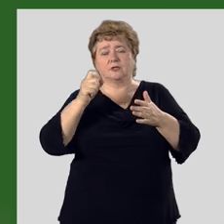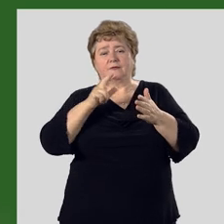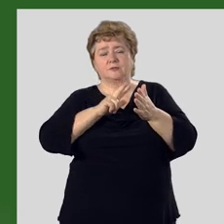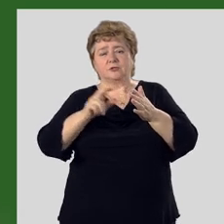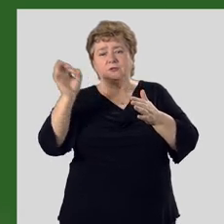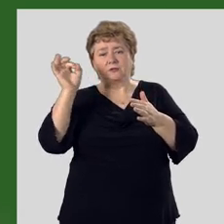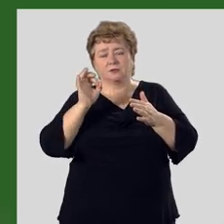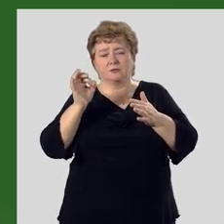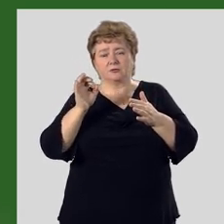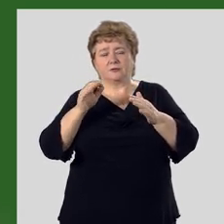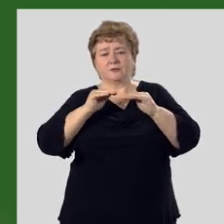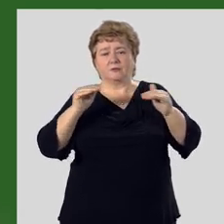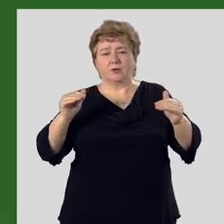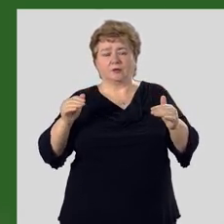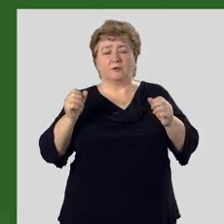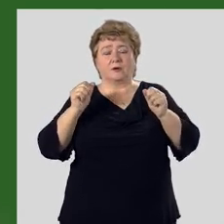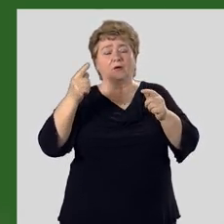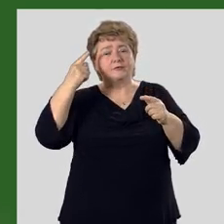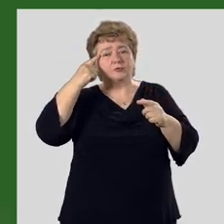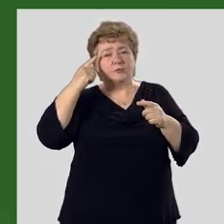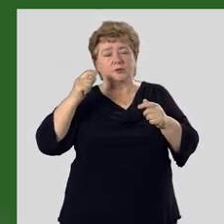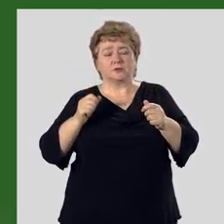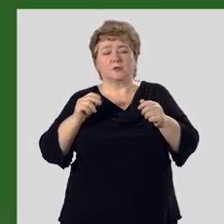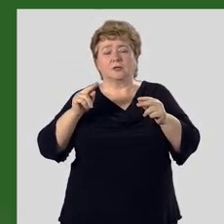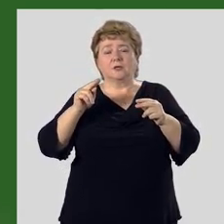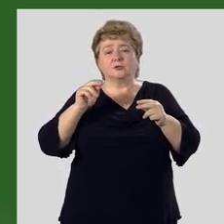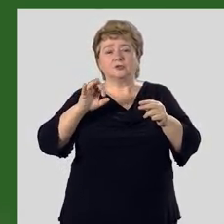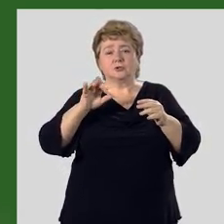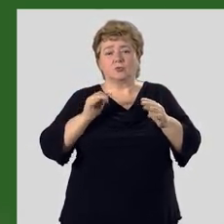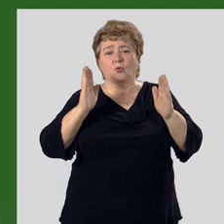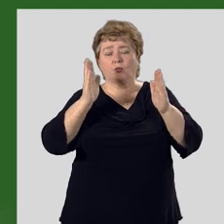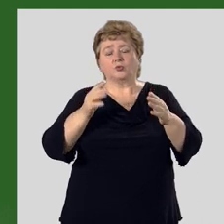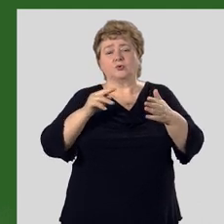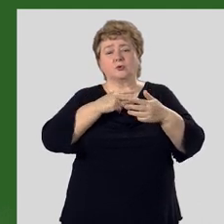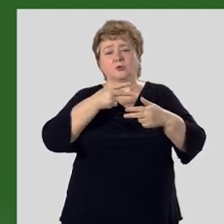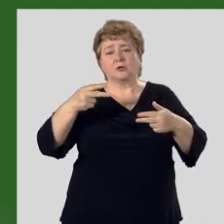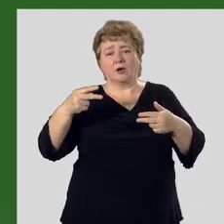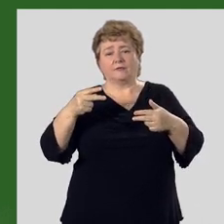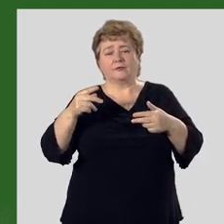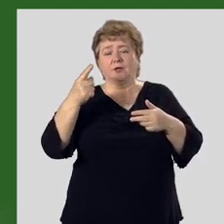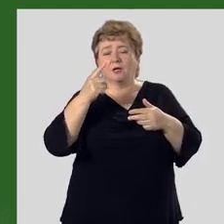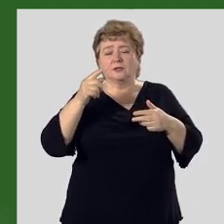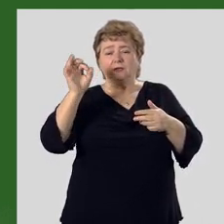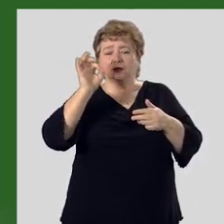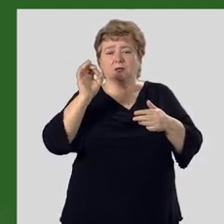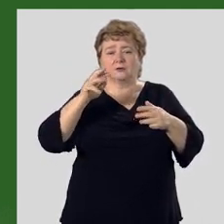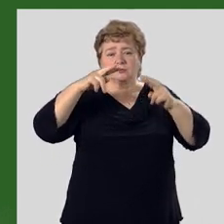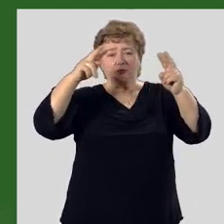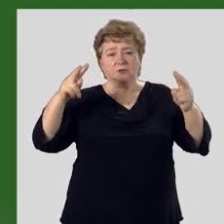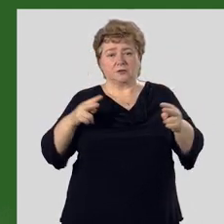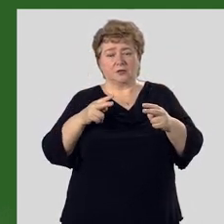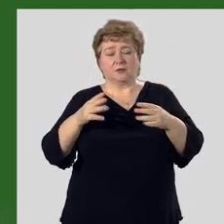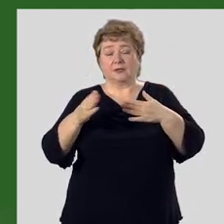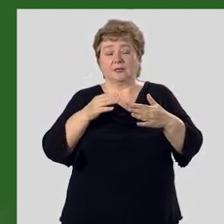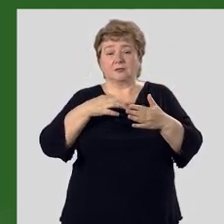градусов. Ребята, а как вы думаете, чему будет равен 1 градус меридиана,